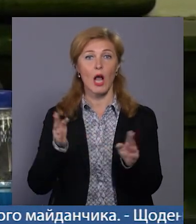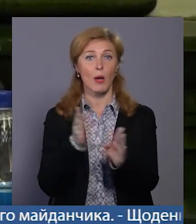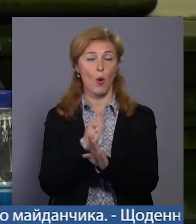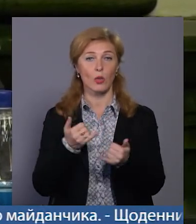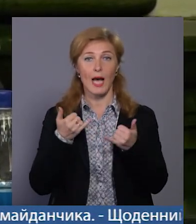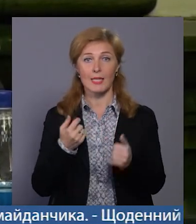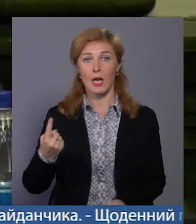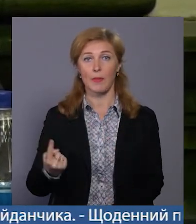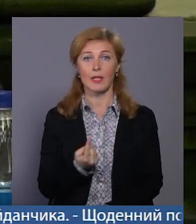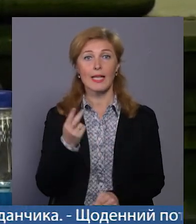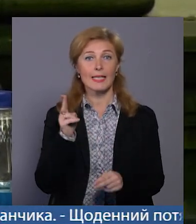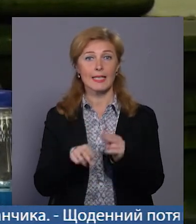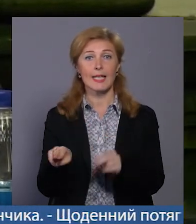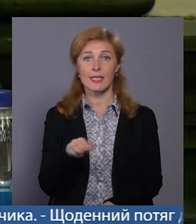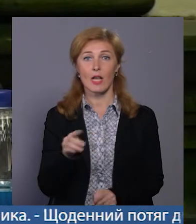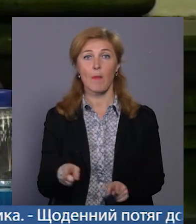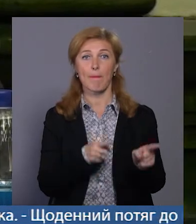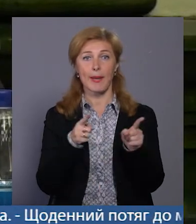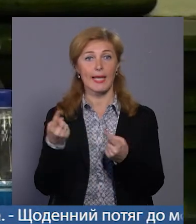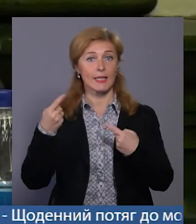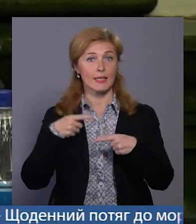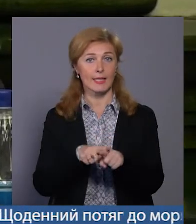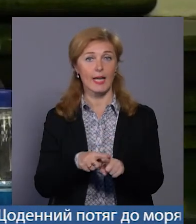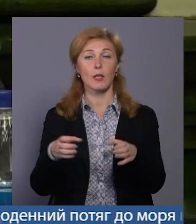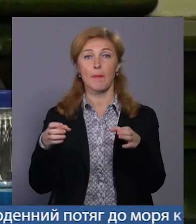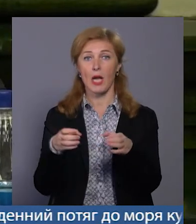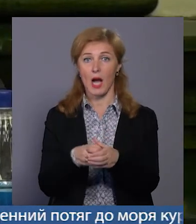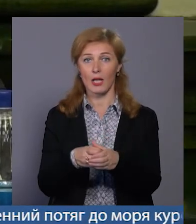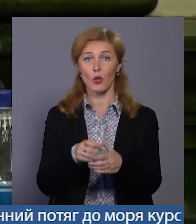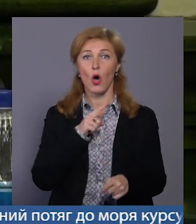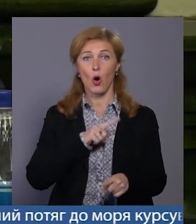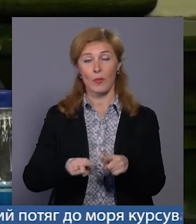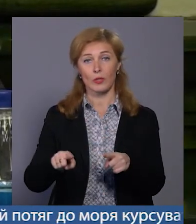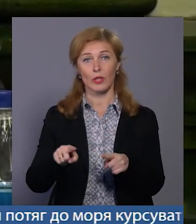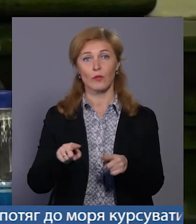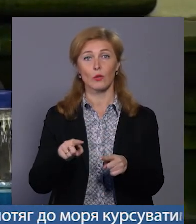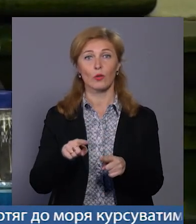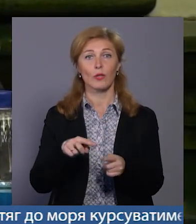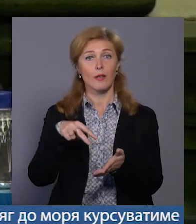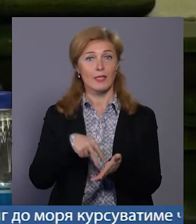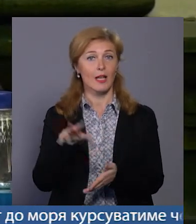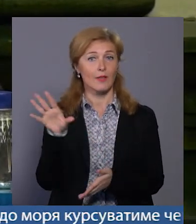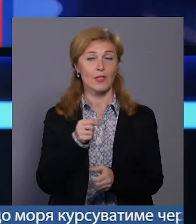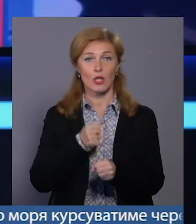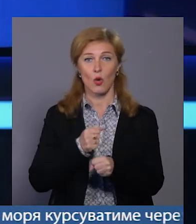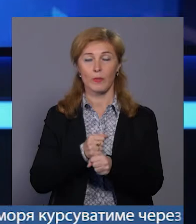зараз підрядник на кінець травня перекине техніку, перекине бригади, оперативно, швидко стане, все зробить.